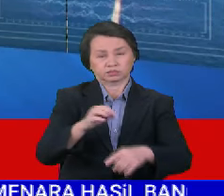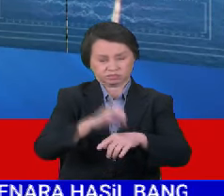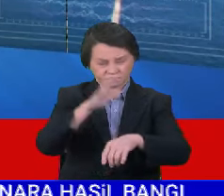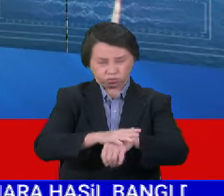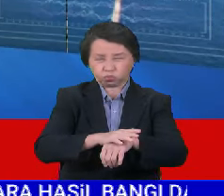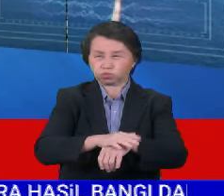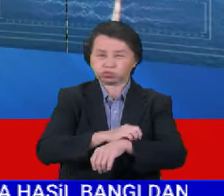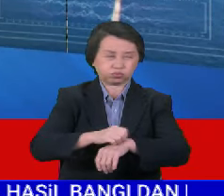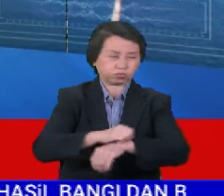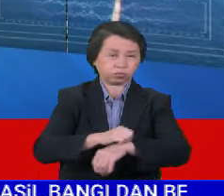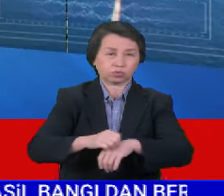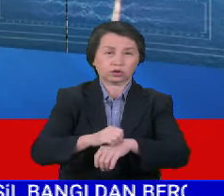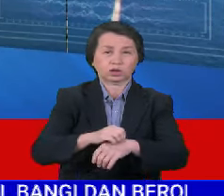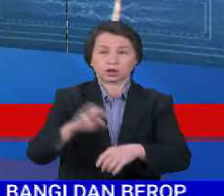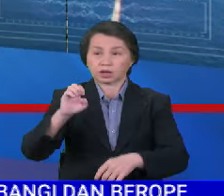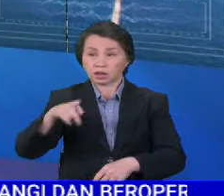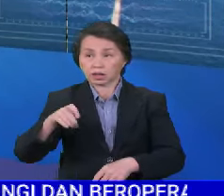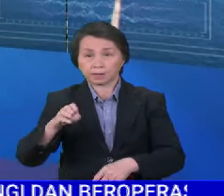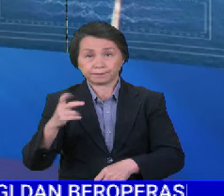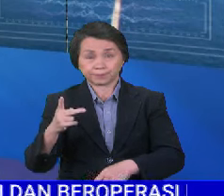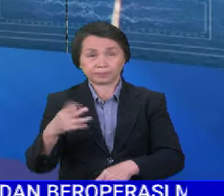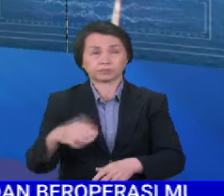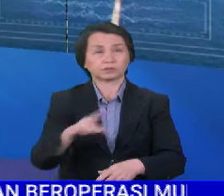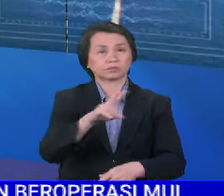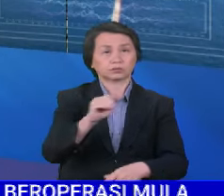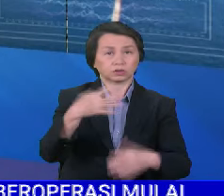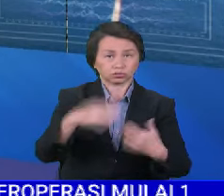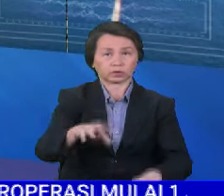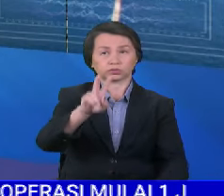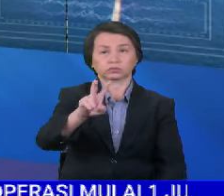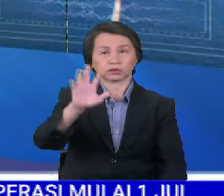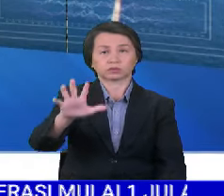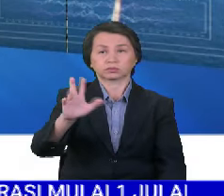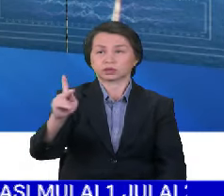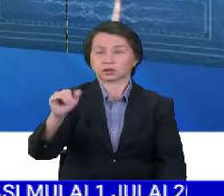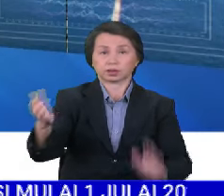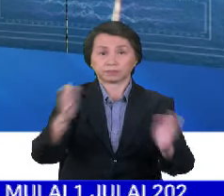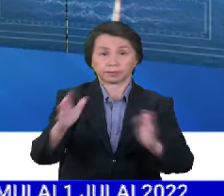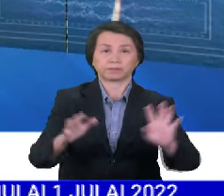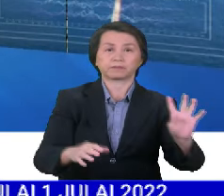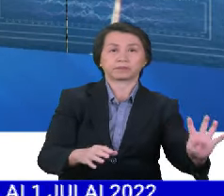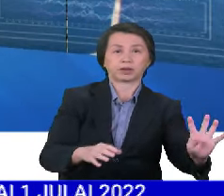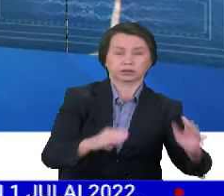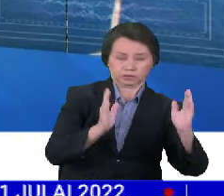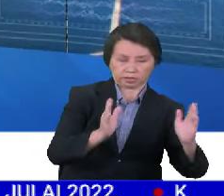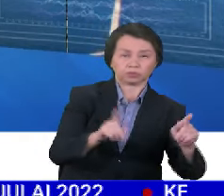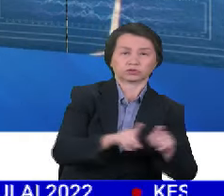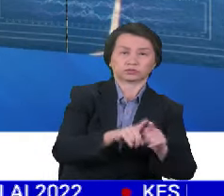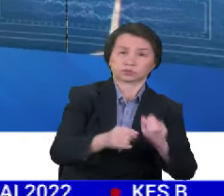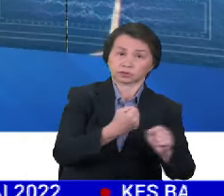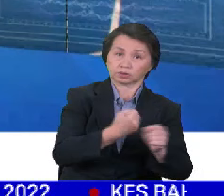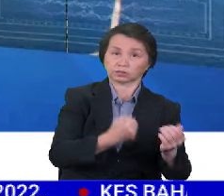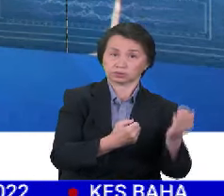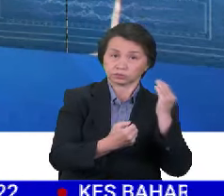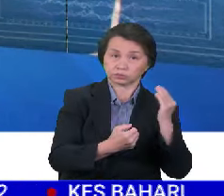nginabun sehingga Minggu Epic ke-24 sebanyak 15 cash Telah dilaporkan berbanding hanya empat cash pada tempo sama tahun lalu